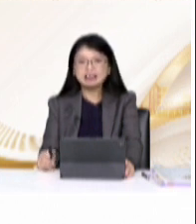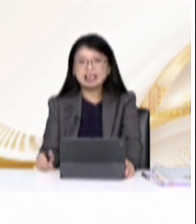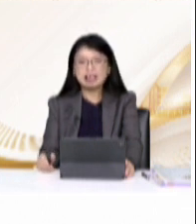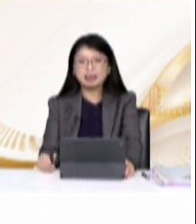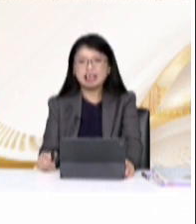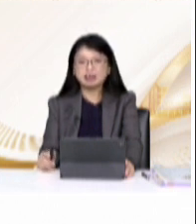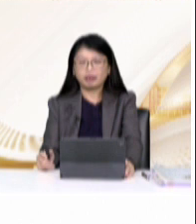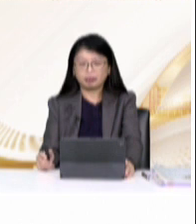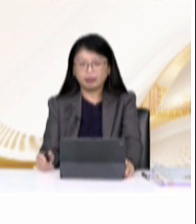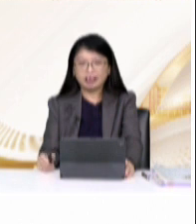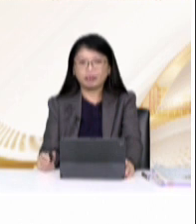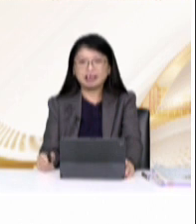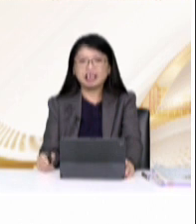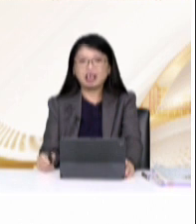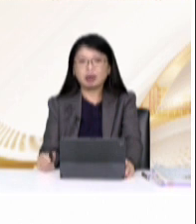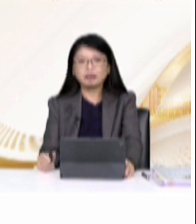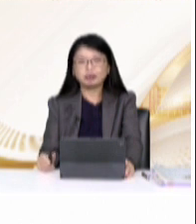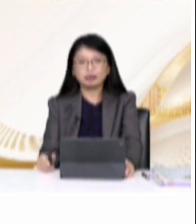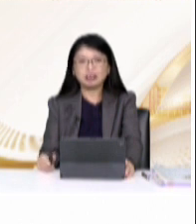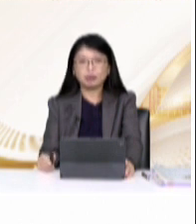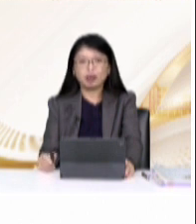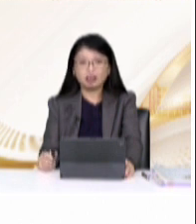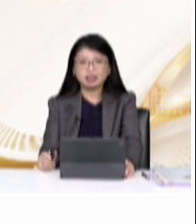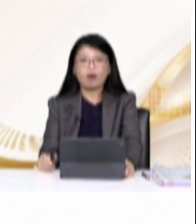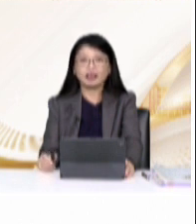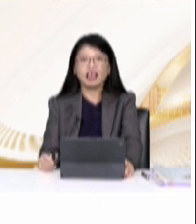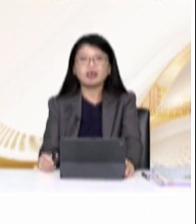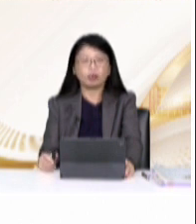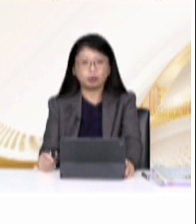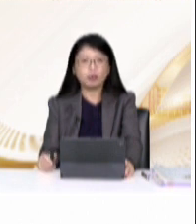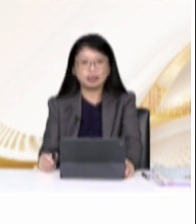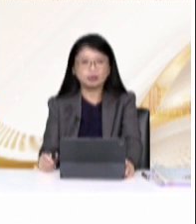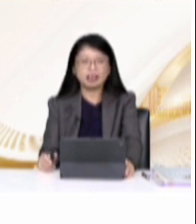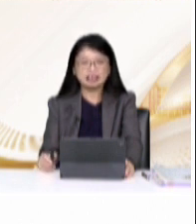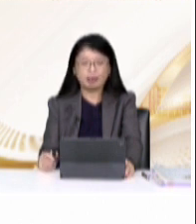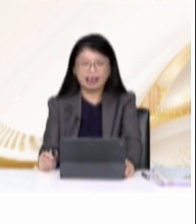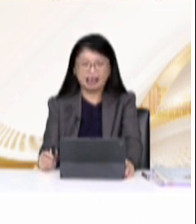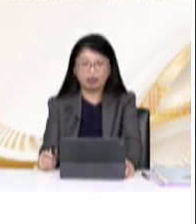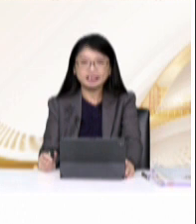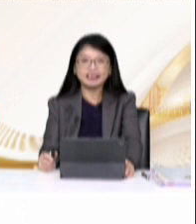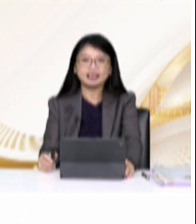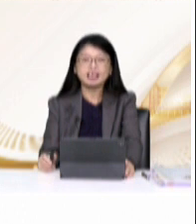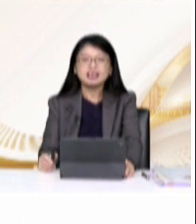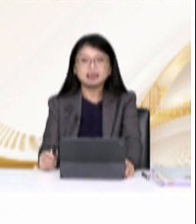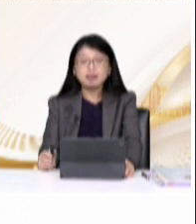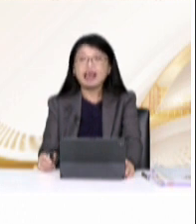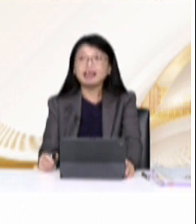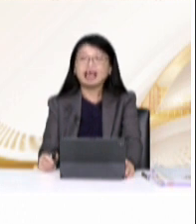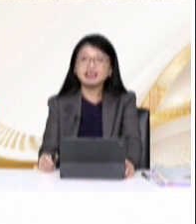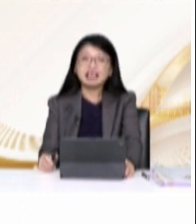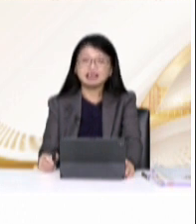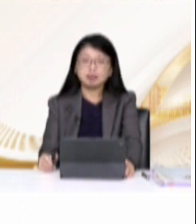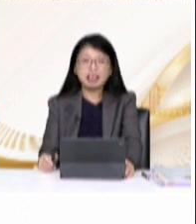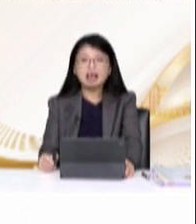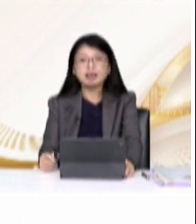ข้าราชการและพนักงานของหน่วยงานของรัฐเนี่ยเรากำหนดอยู่ในตัวข้อ2นะคะของตัวกฎกระทรวงการแสวงหาข้อเท็จจริงซึ่งแม้ท่าน